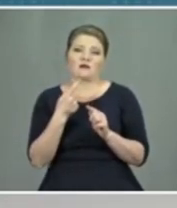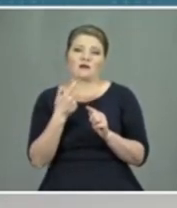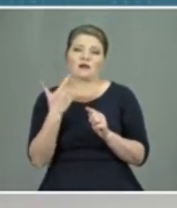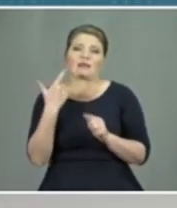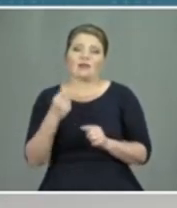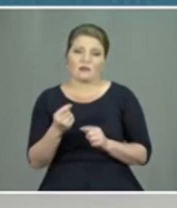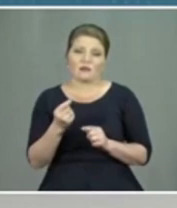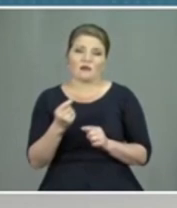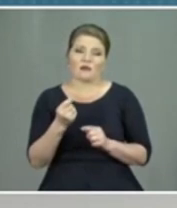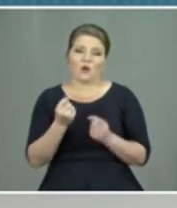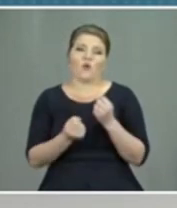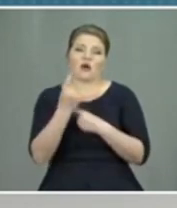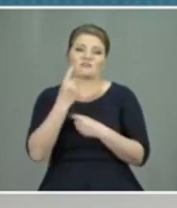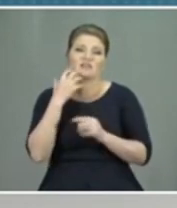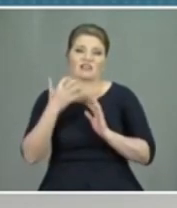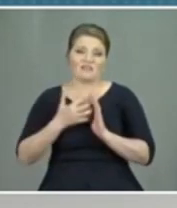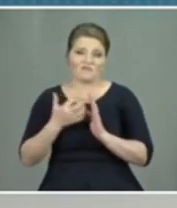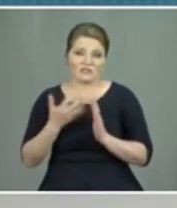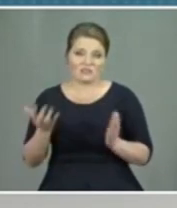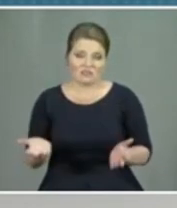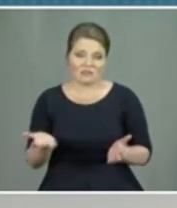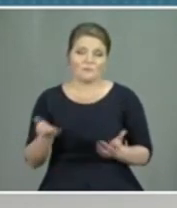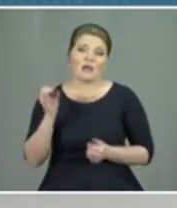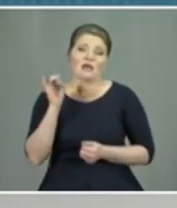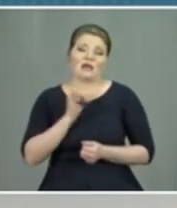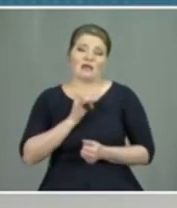где-то там тоже оказываются в дефиците. Но